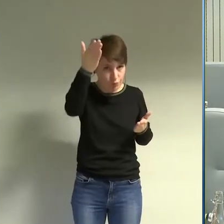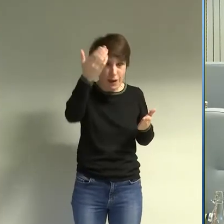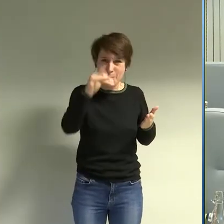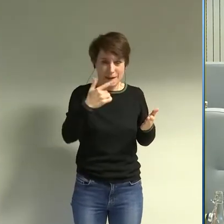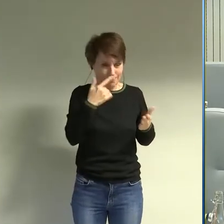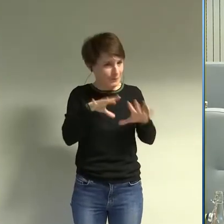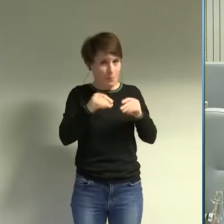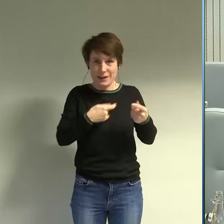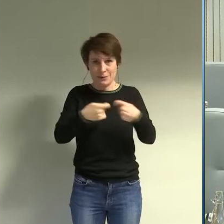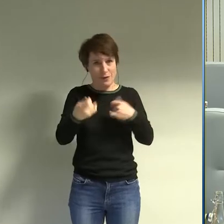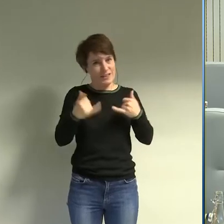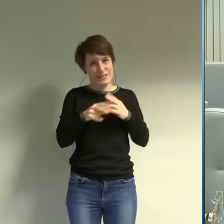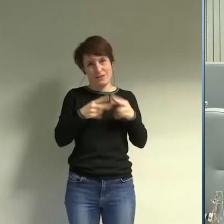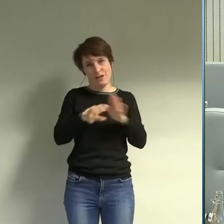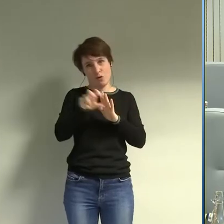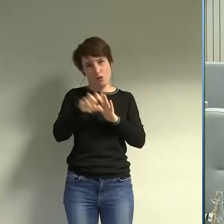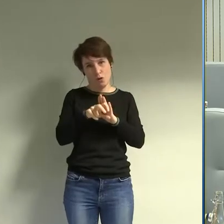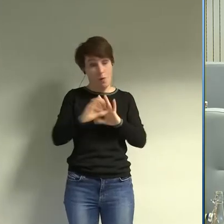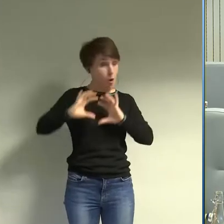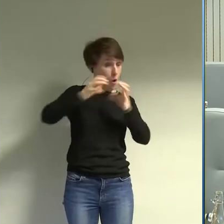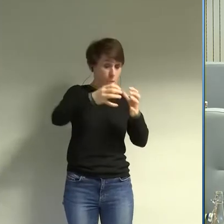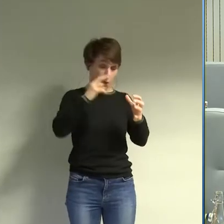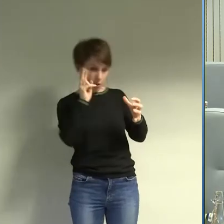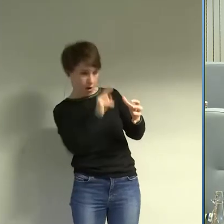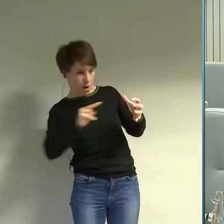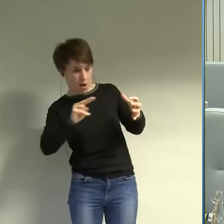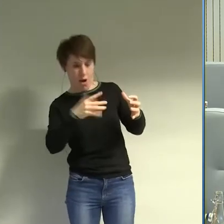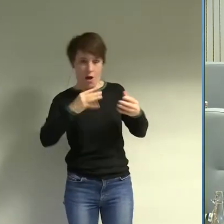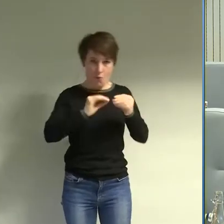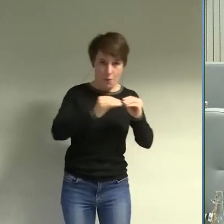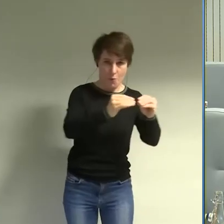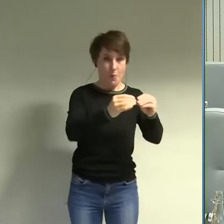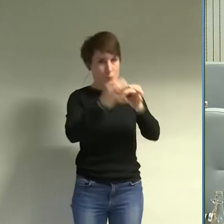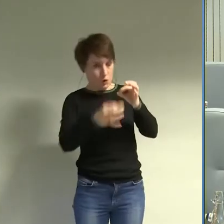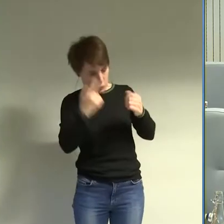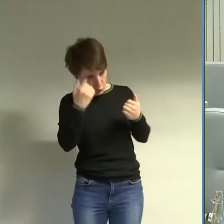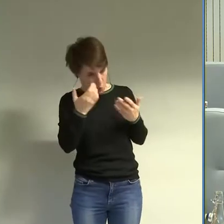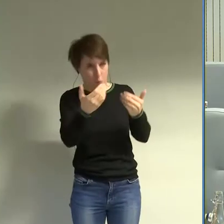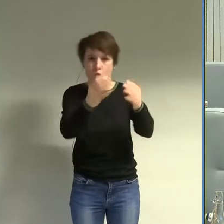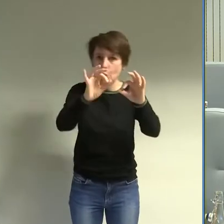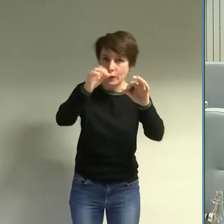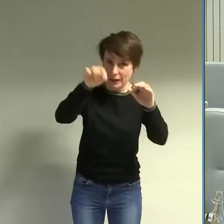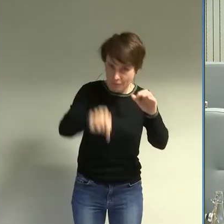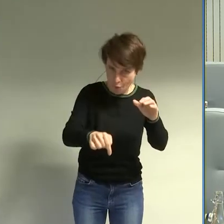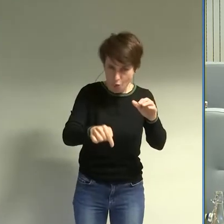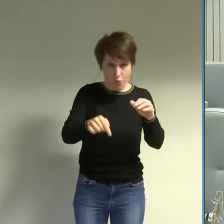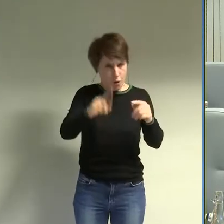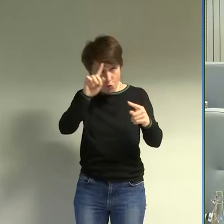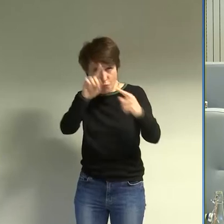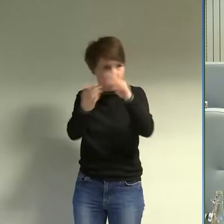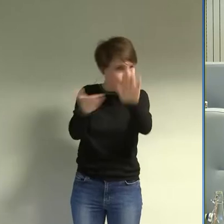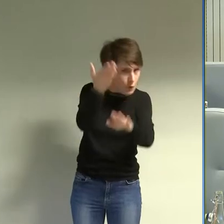constater l'état désastreux du monde imaginé des solutions on sait bien c'est une condition sine qua none que pour toute action ambitieuse et efficace